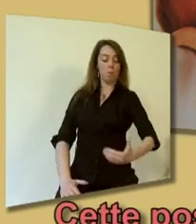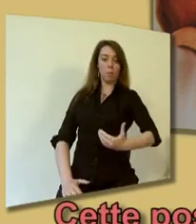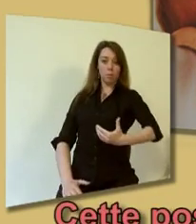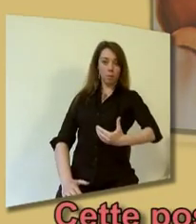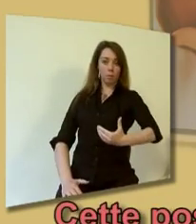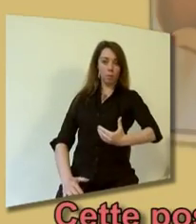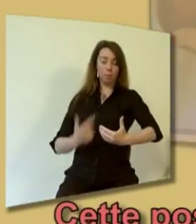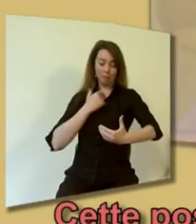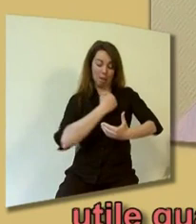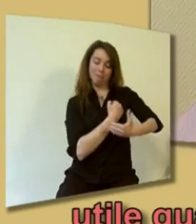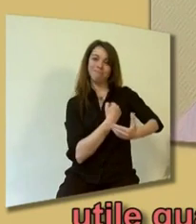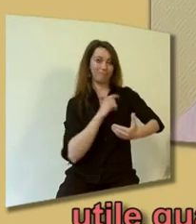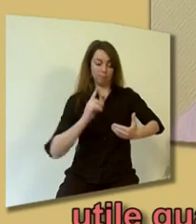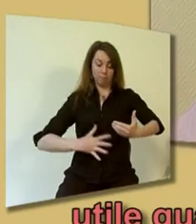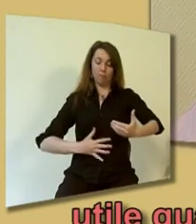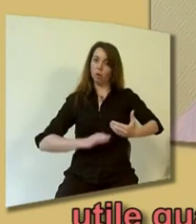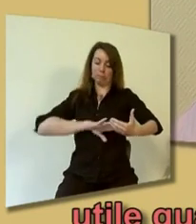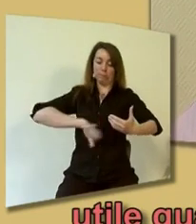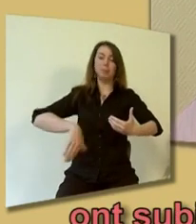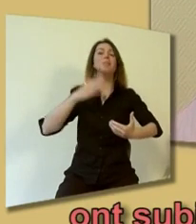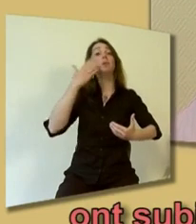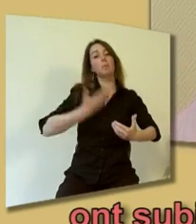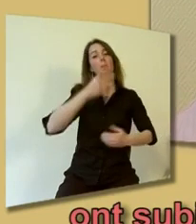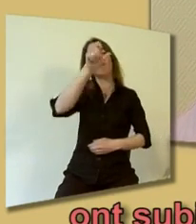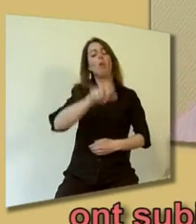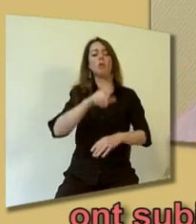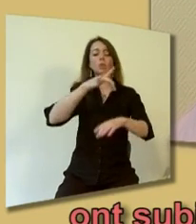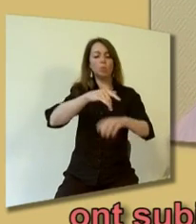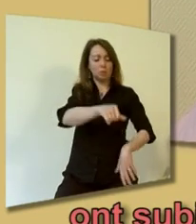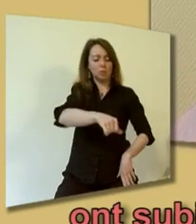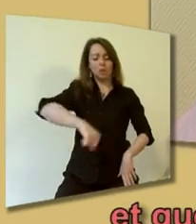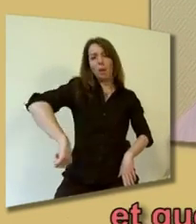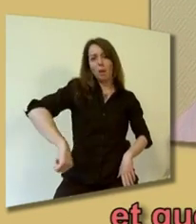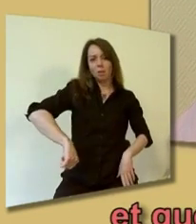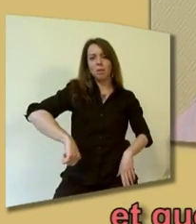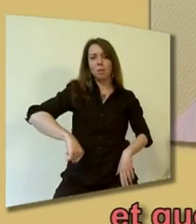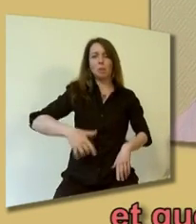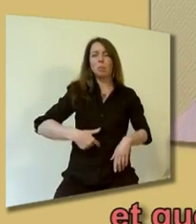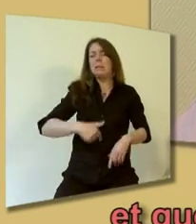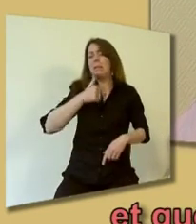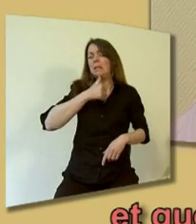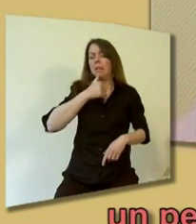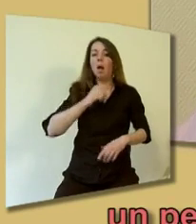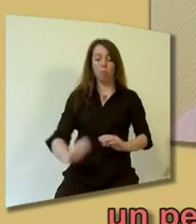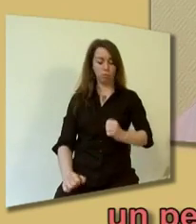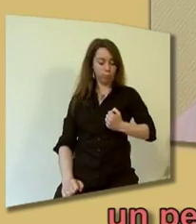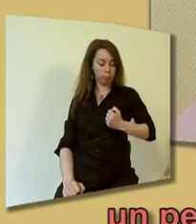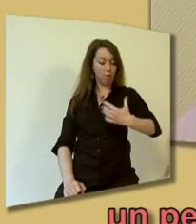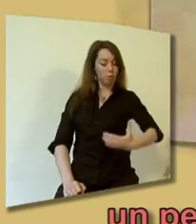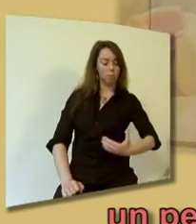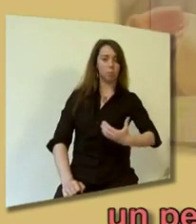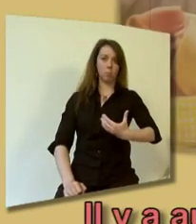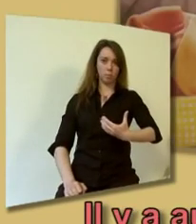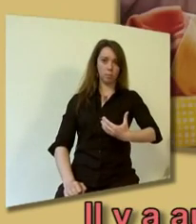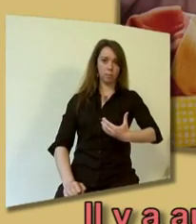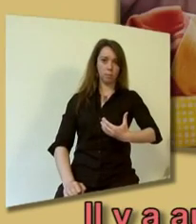son ventre, et cela peut être utile quand les mamans ont subi une césarienne et que le ventre est un petit peu douloureux. Il y